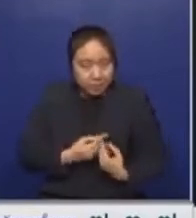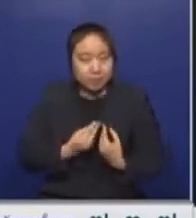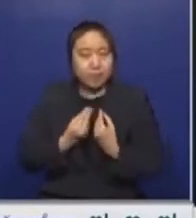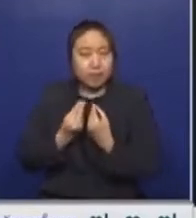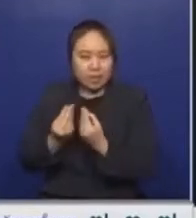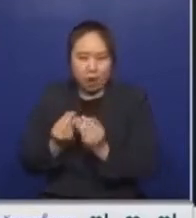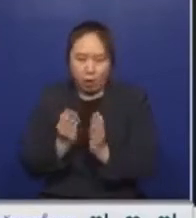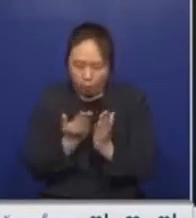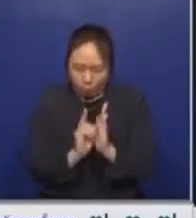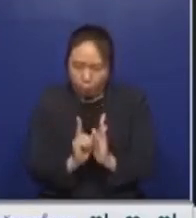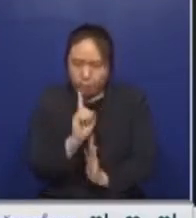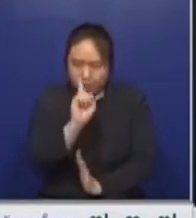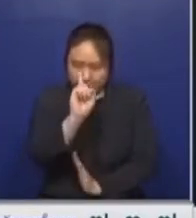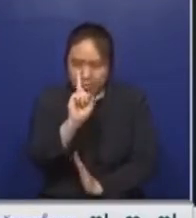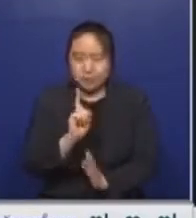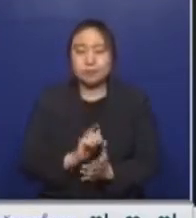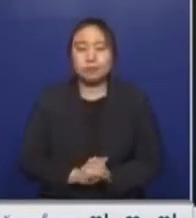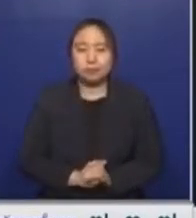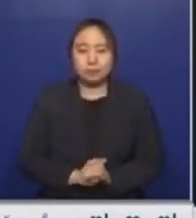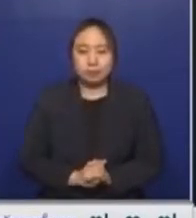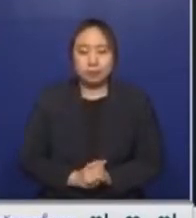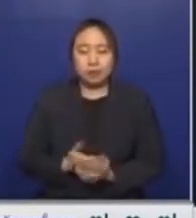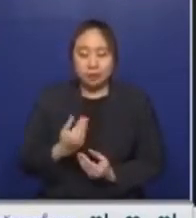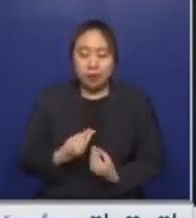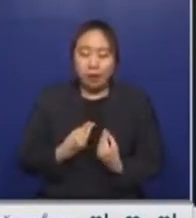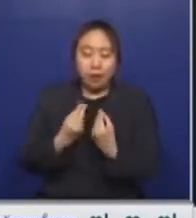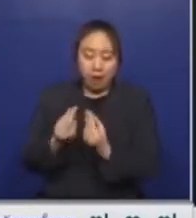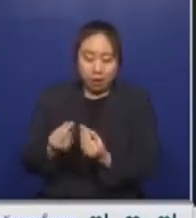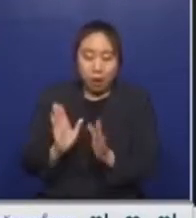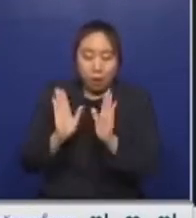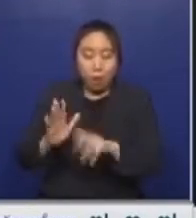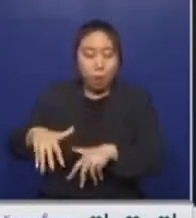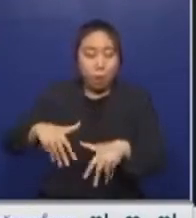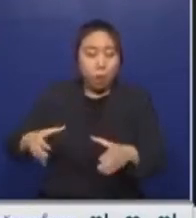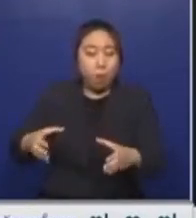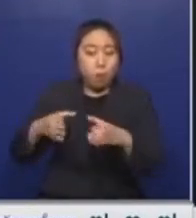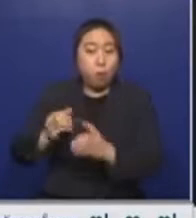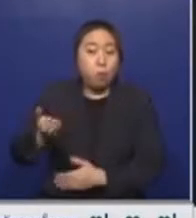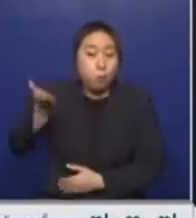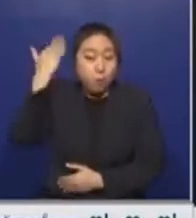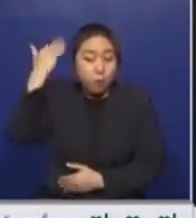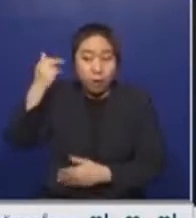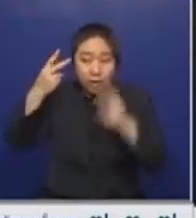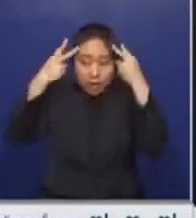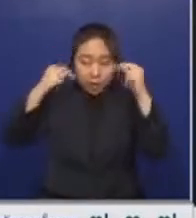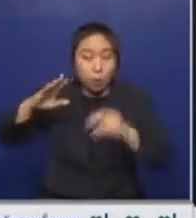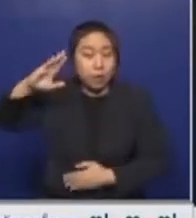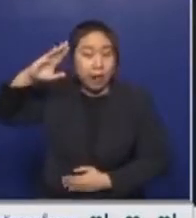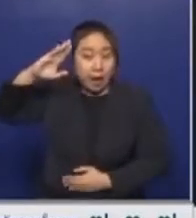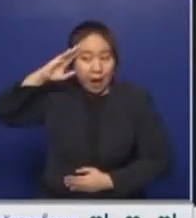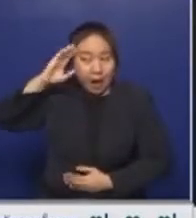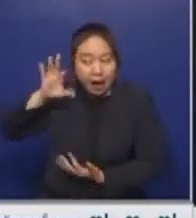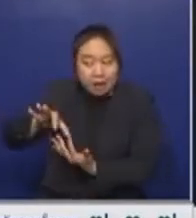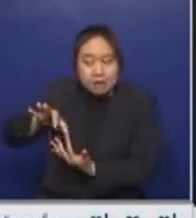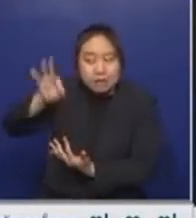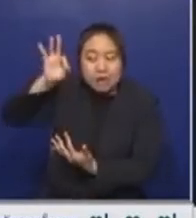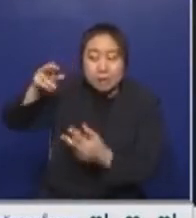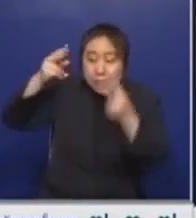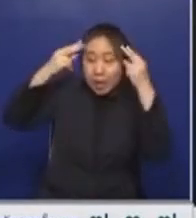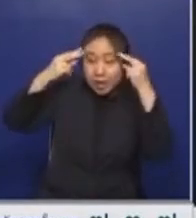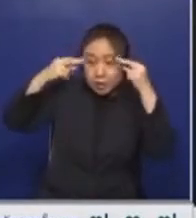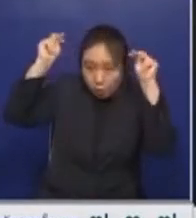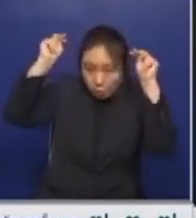ขออีกแค่หนึ่งนาทีค่ะท่านประธานไปยังกลุ่มบุคคลที่เคยเลือกพลเอกประยุทธ์จันทร์โอชามาเป็นนายกรัฐมนตรีนะ